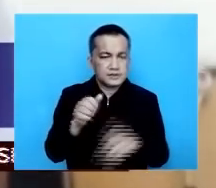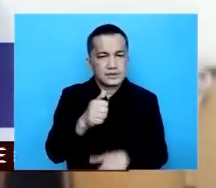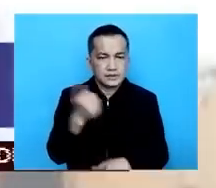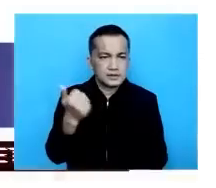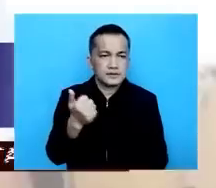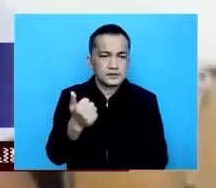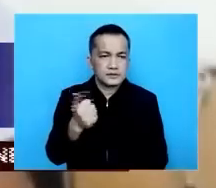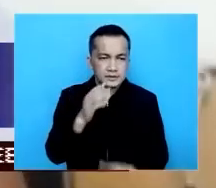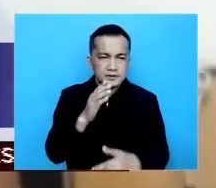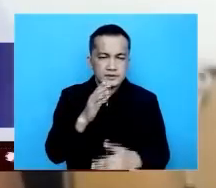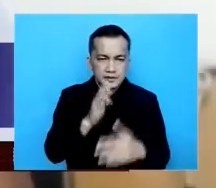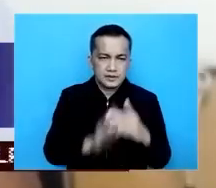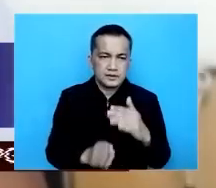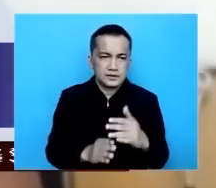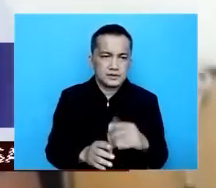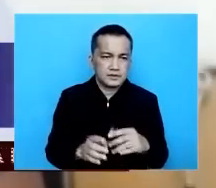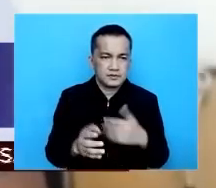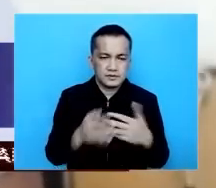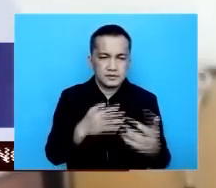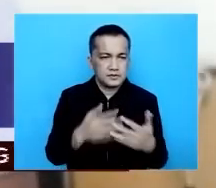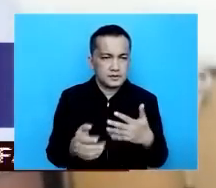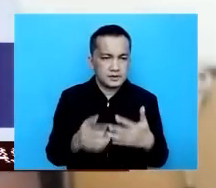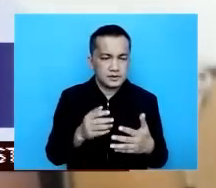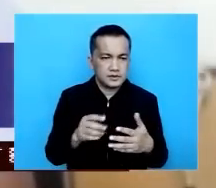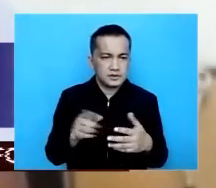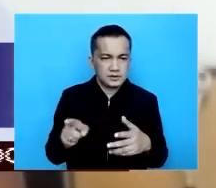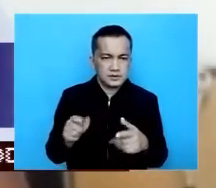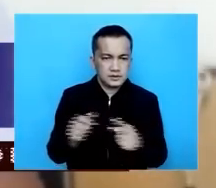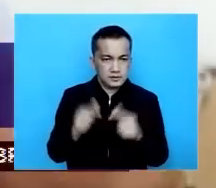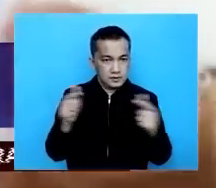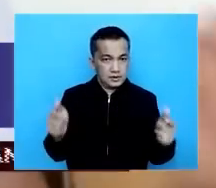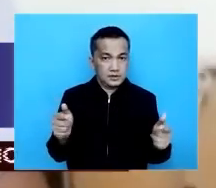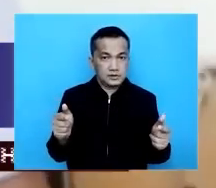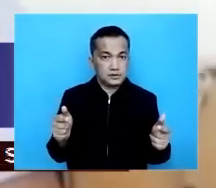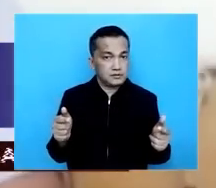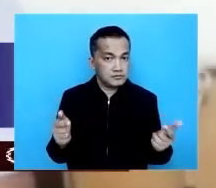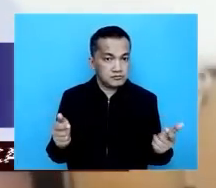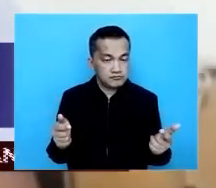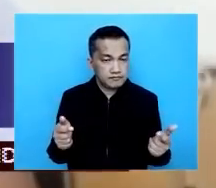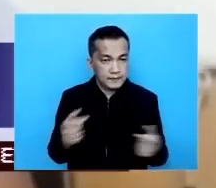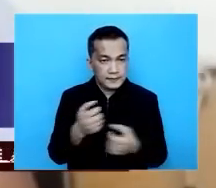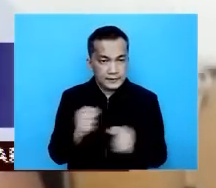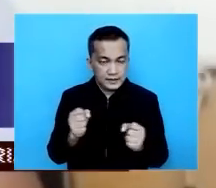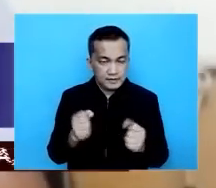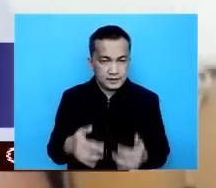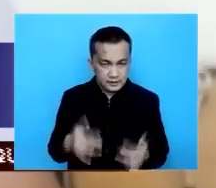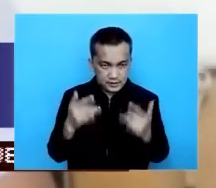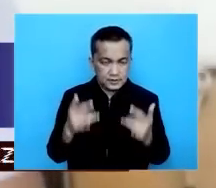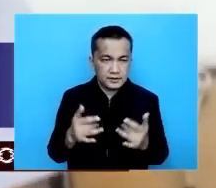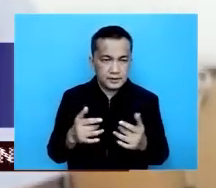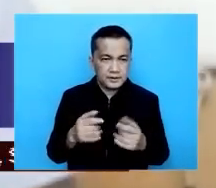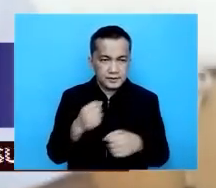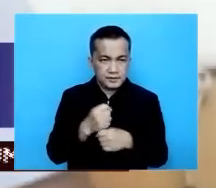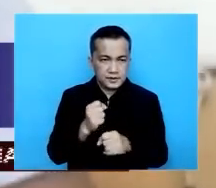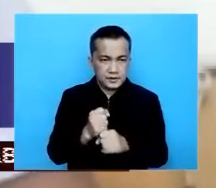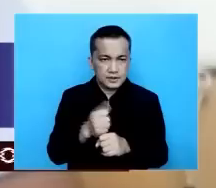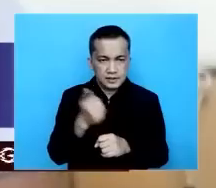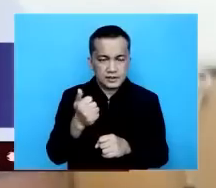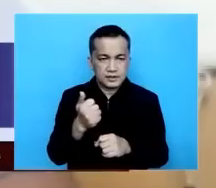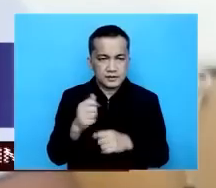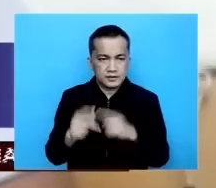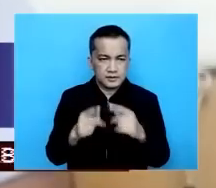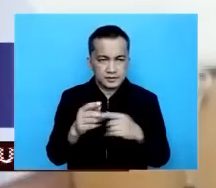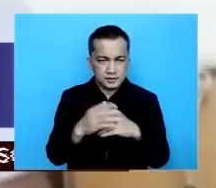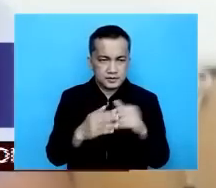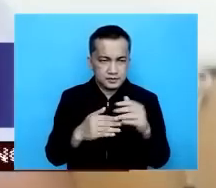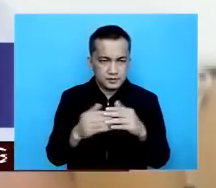be humble. And it doesn't have to be something as grand as saving a life. But making other people comfortable would be